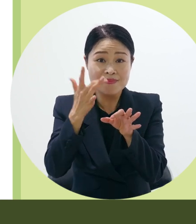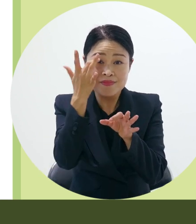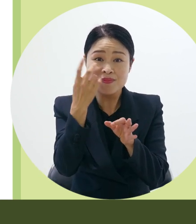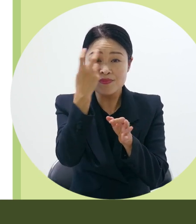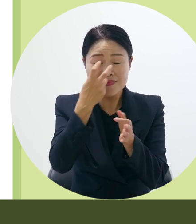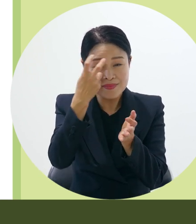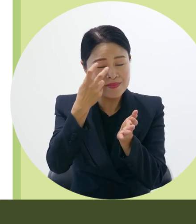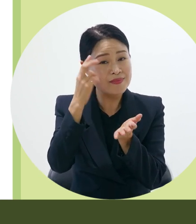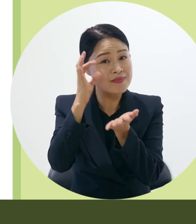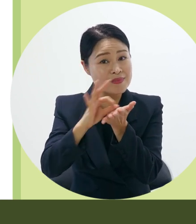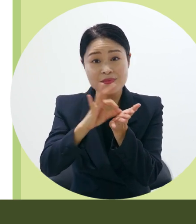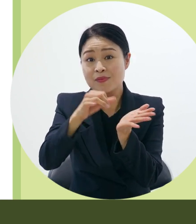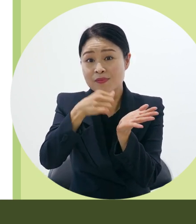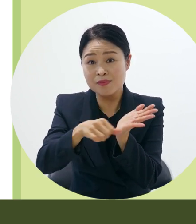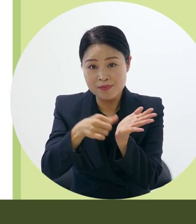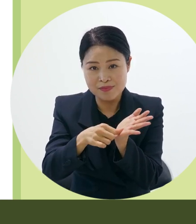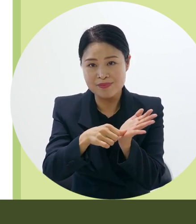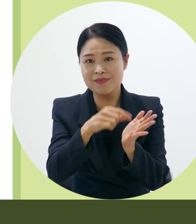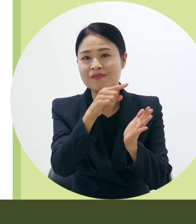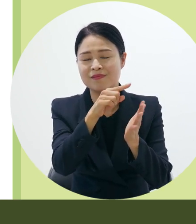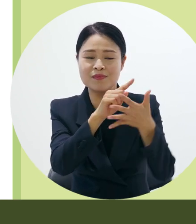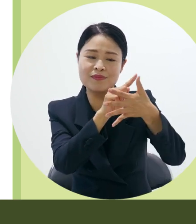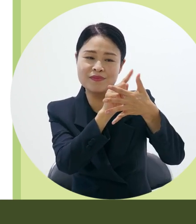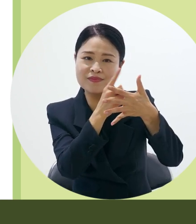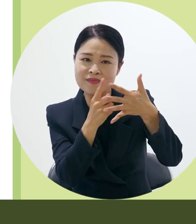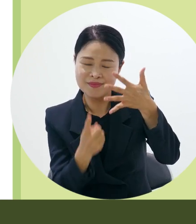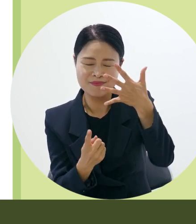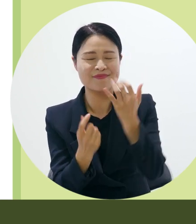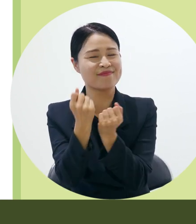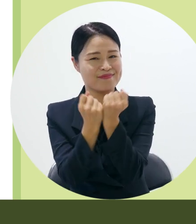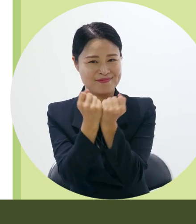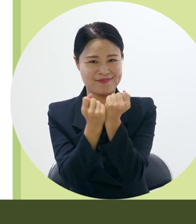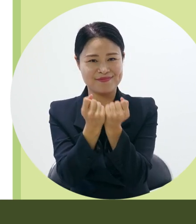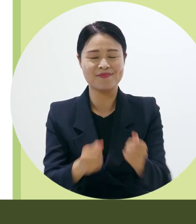콘택트 렌즈 관리용품은 다음과 같은 순서로